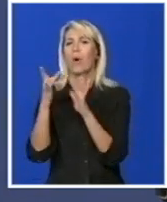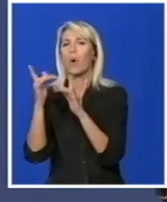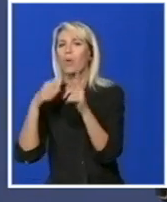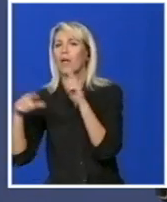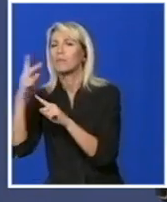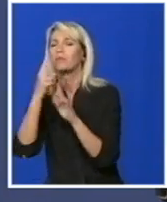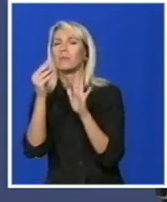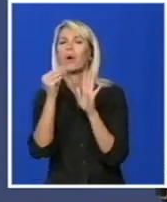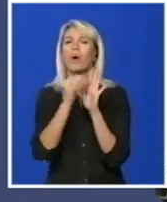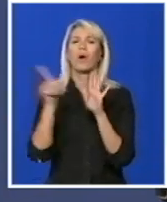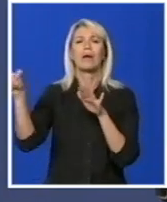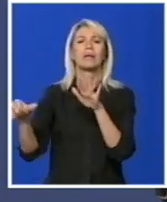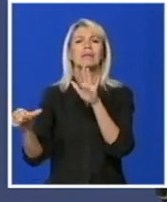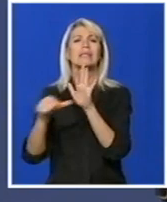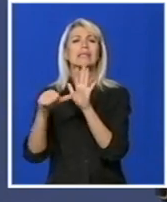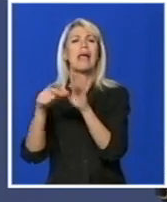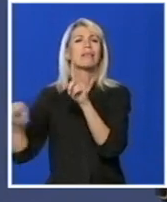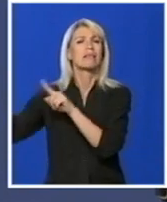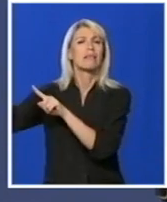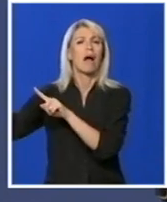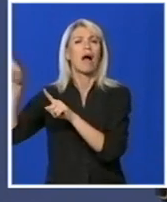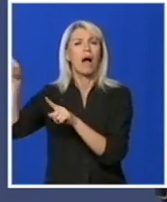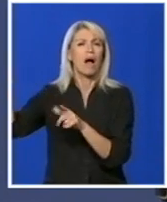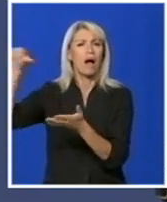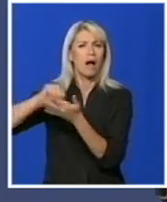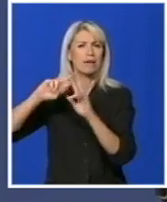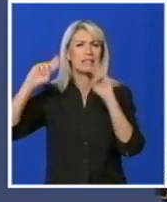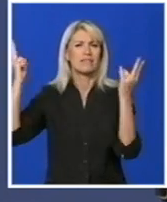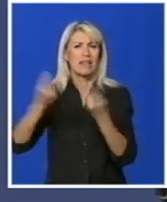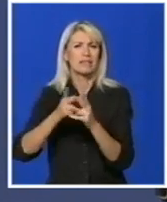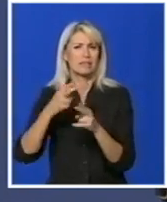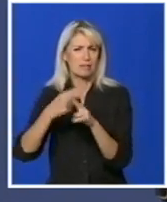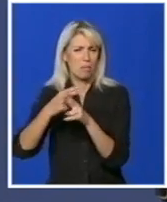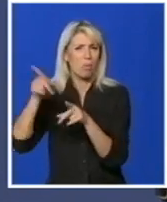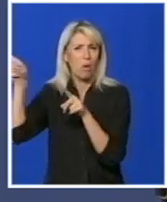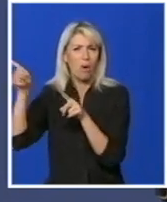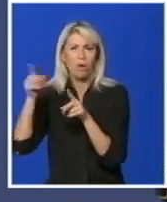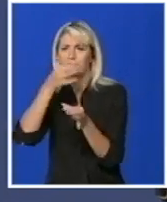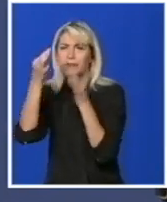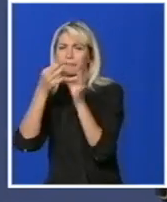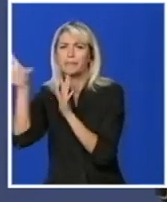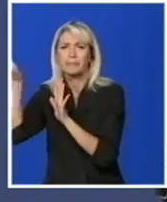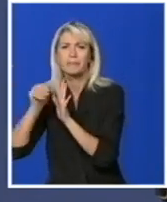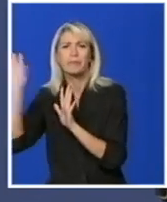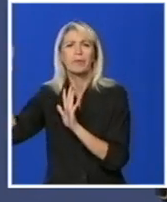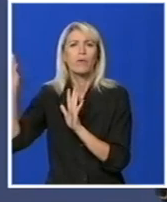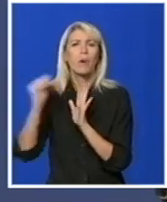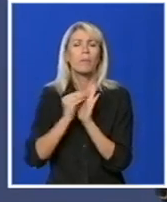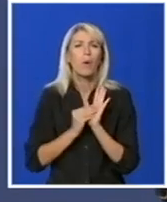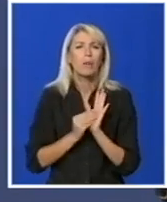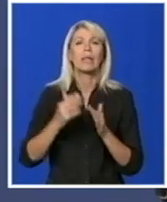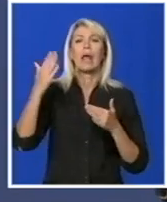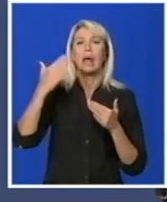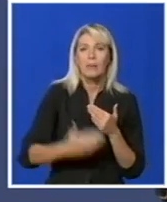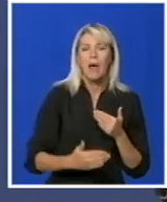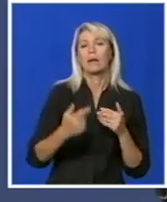CDC centru Atlanti, odnosno njihovog najvećeg i najvećeg svetskog centra za zarazne bolesti, i to nam pomaže da odredimo svoj